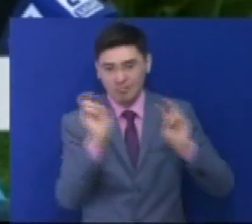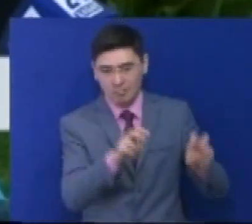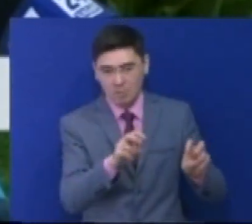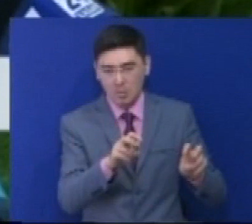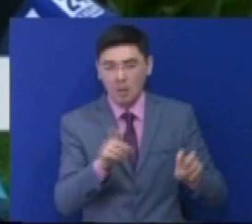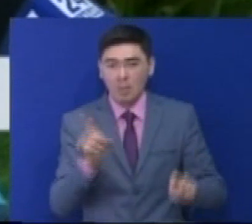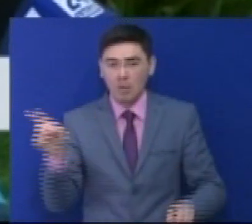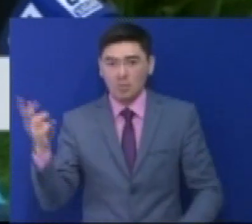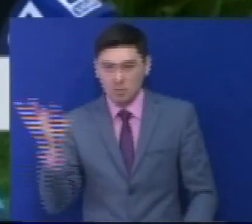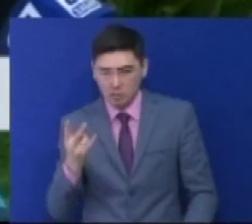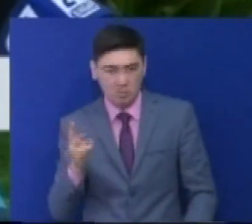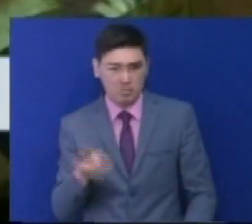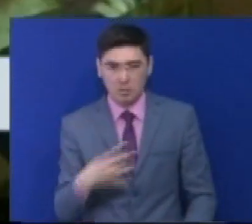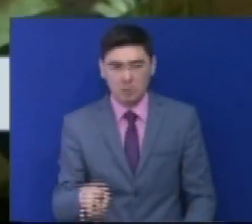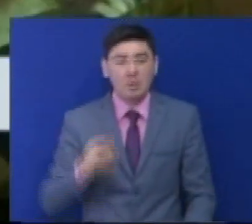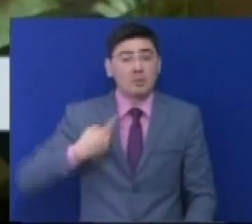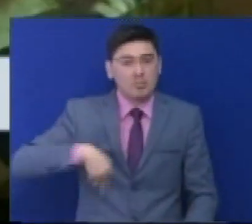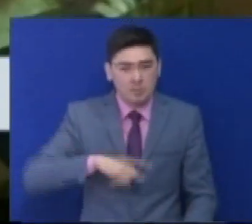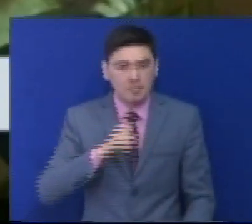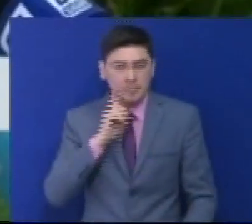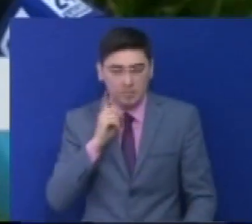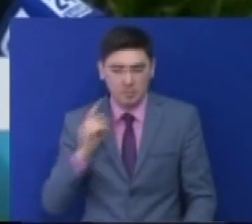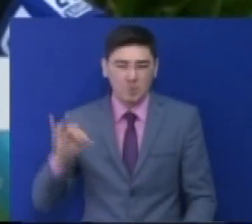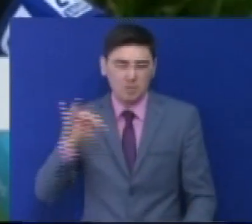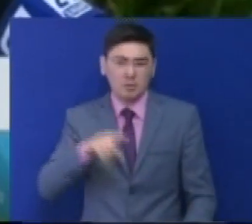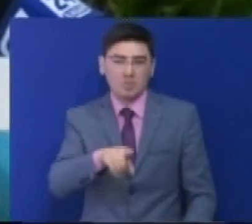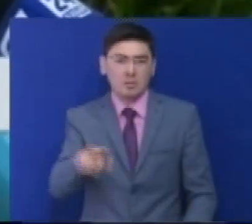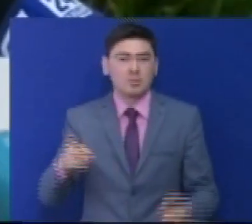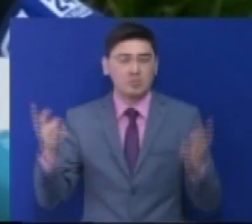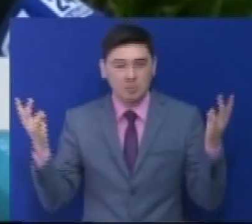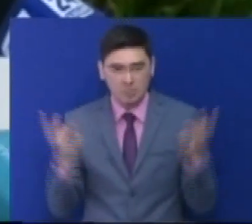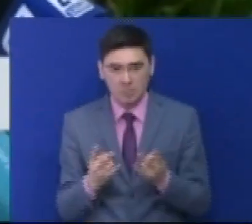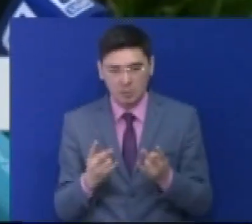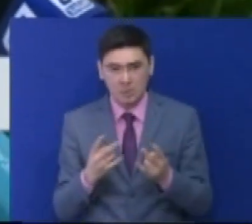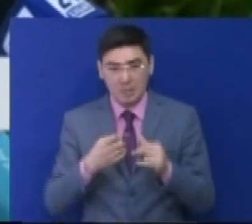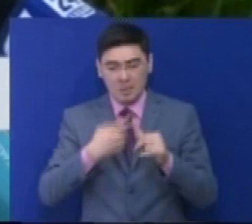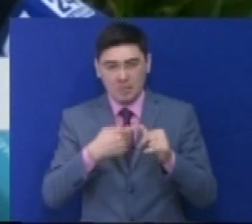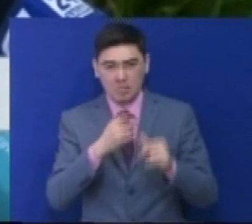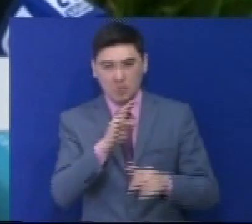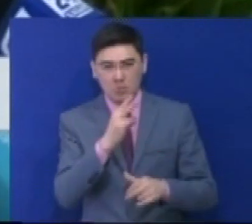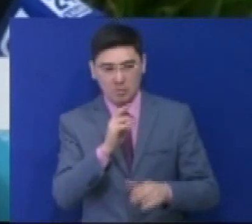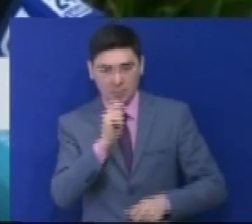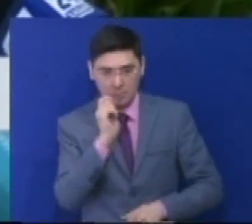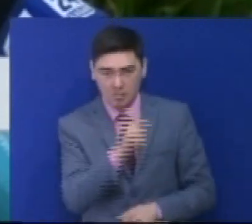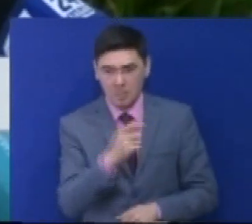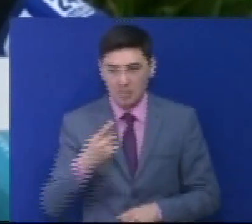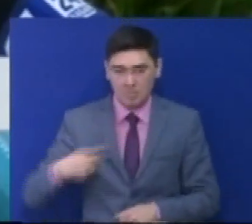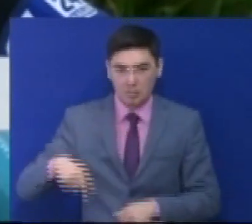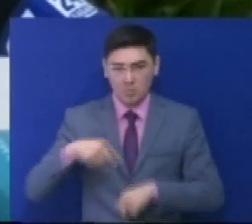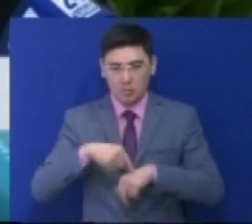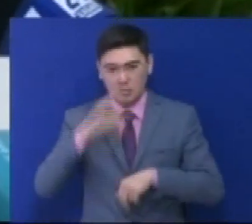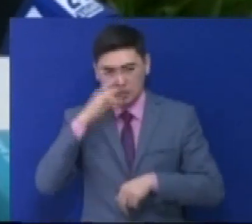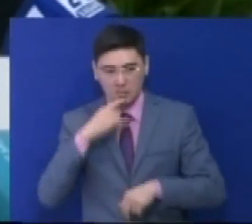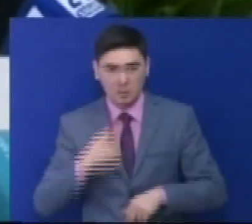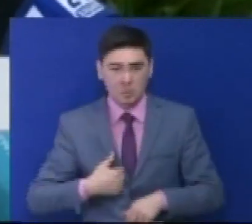истории, нашему народу, нашему подрастающему поколению. Поэтому присвоение имени Нур-Султан – это гордость не только для нашего государства,